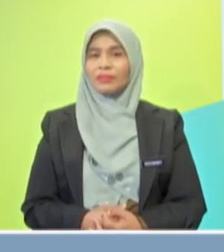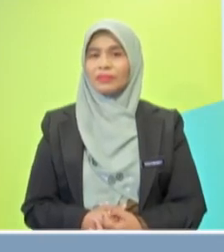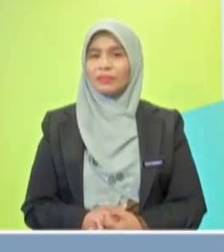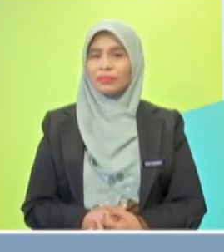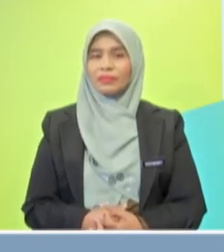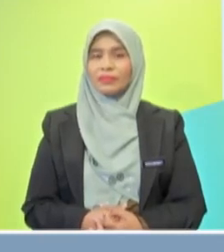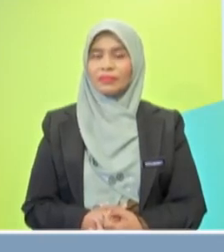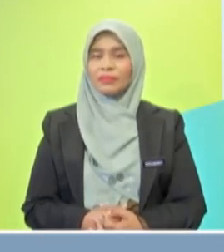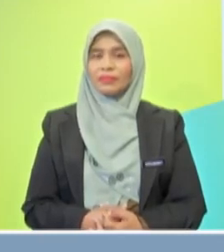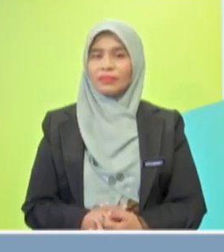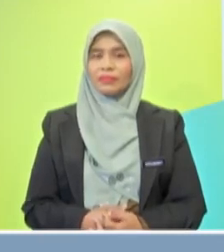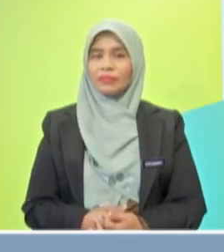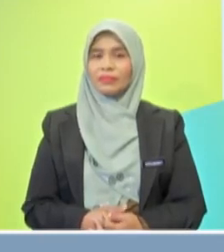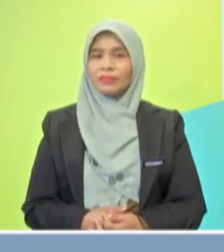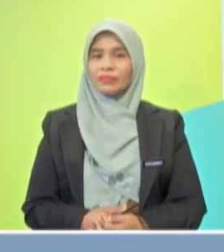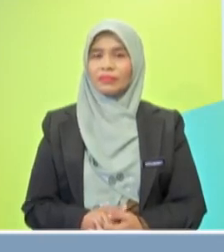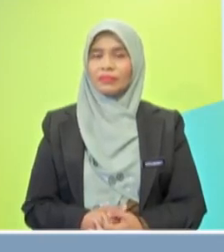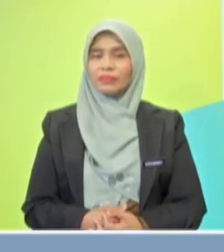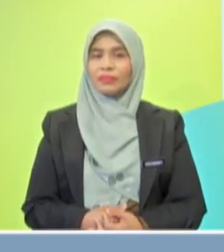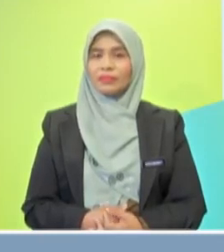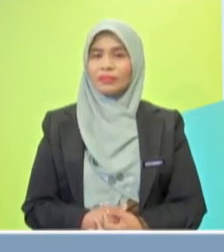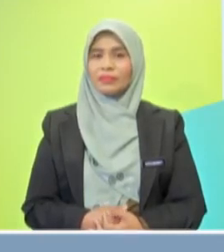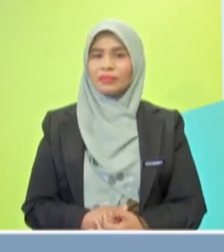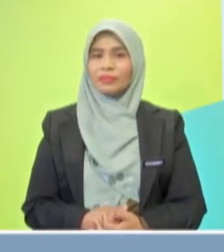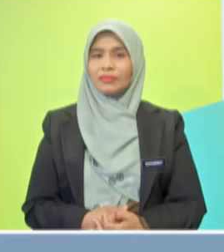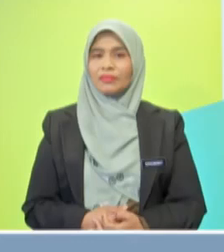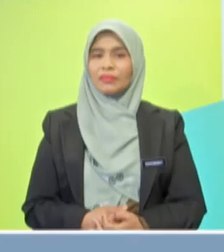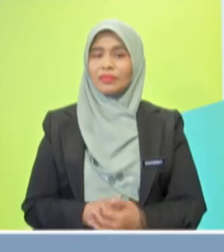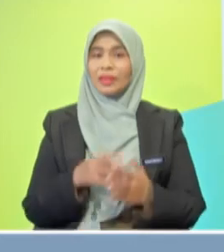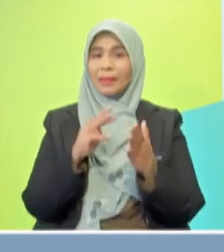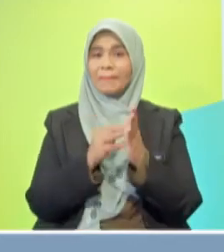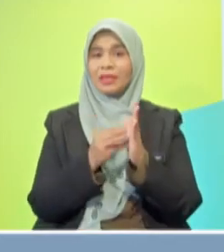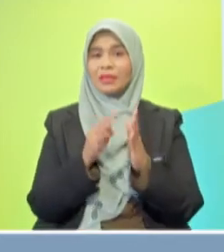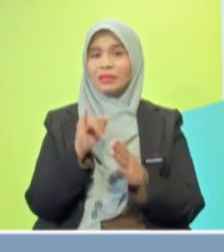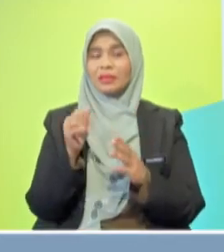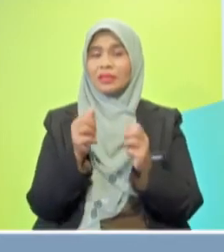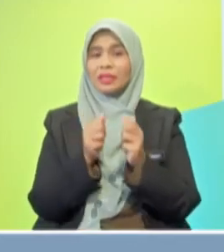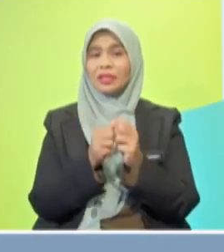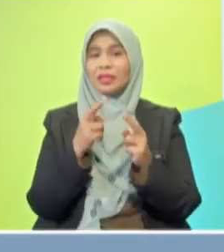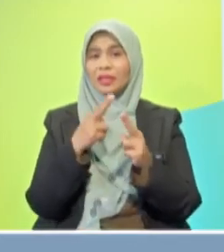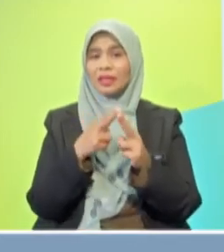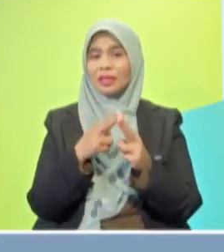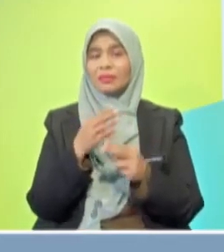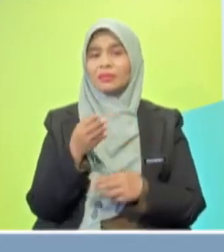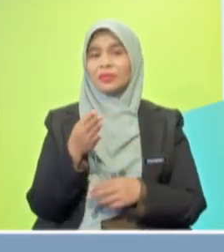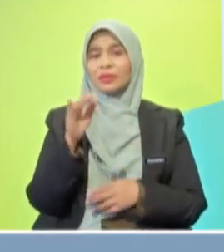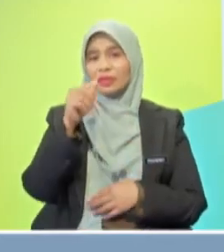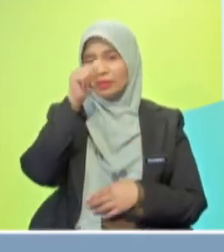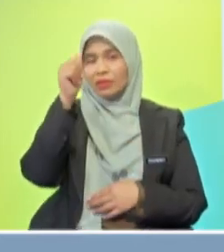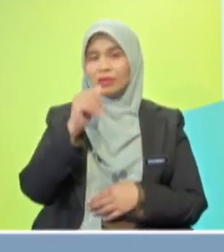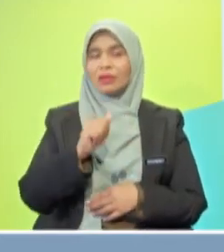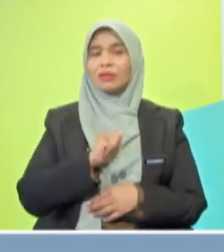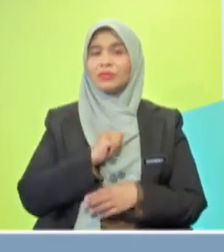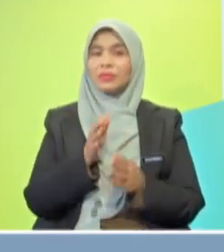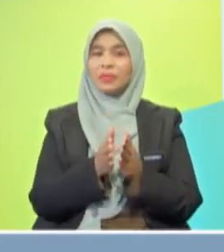Wa syarri ma. Huwa lahu. Huwa lahu. Ya. Maksudnya, dengan namamu, ya Allah, aku